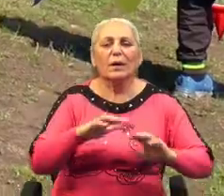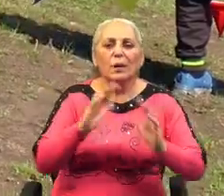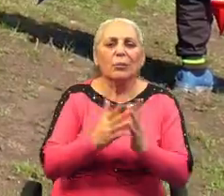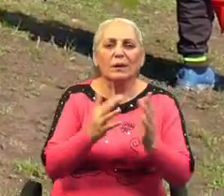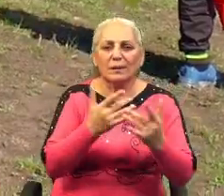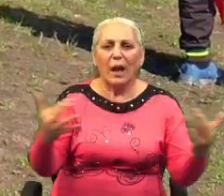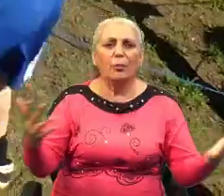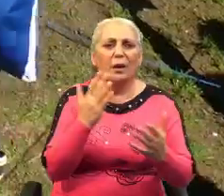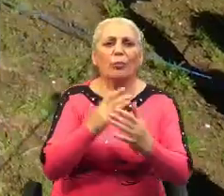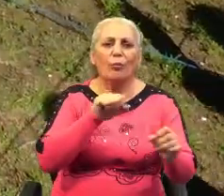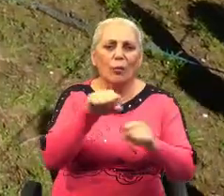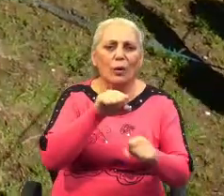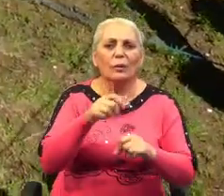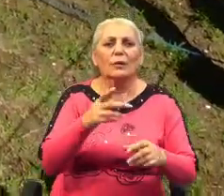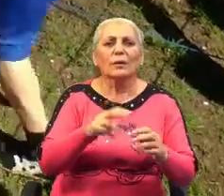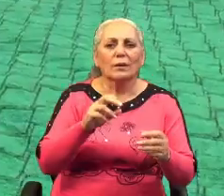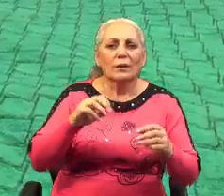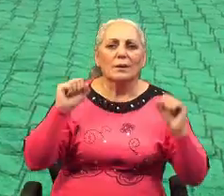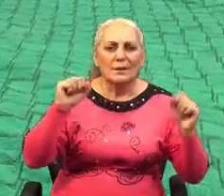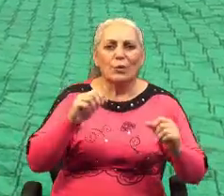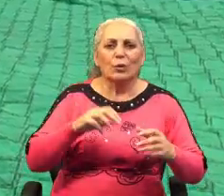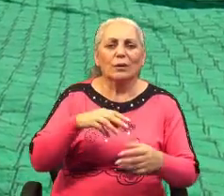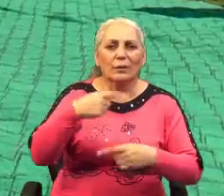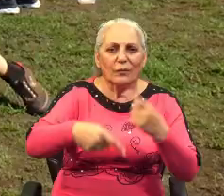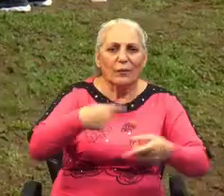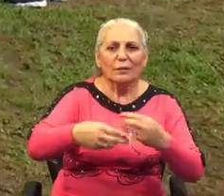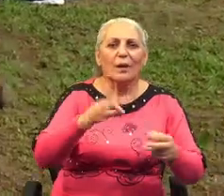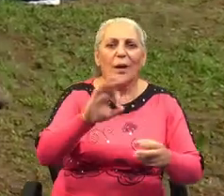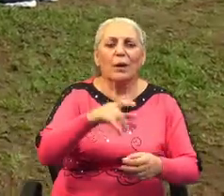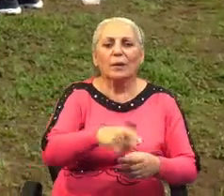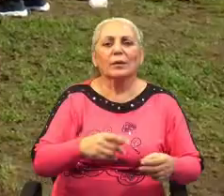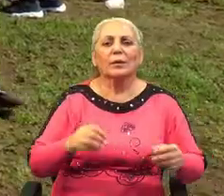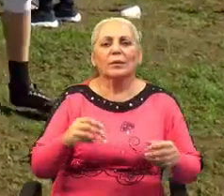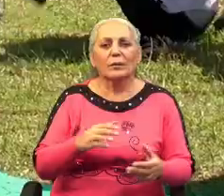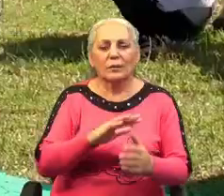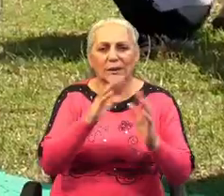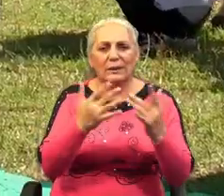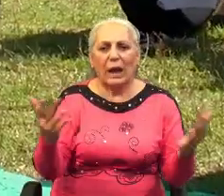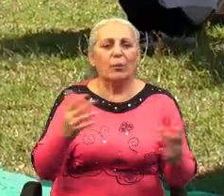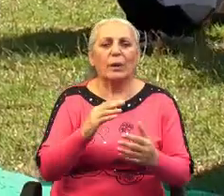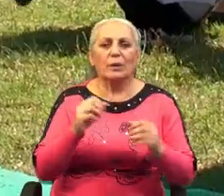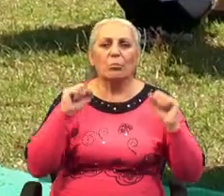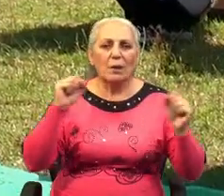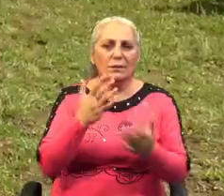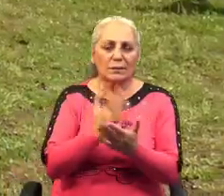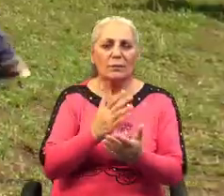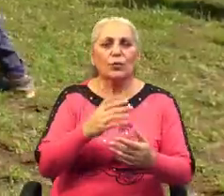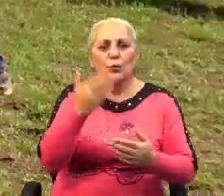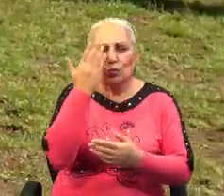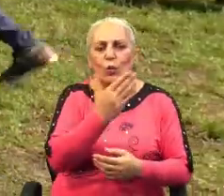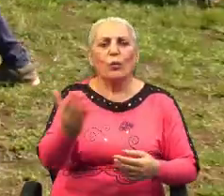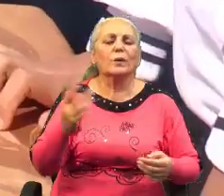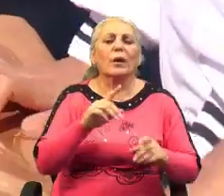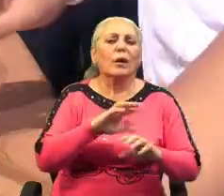ցուցադրական ելույթներ՝ բռնցքամարտ, ակրոբատիկա, սուսերամարտ, պարանի ձգում, կշռաքարի նետում և այլ մարզաձևերից, ինչպես նաև ժողովրդական խաղեր՝